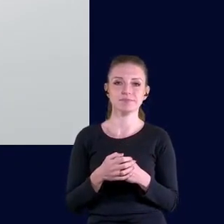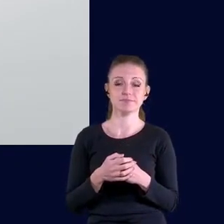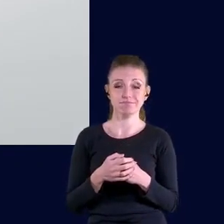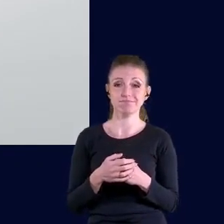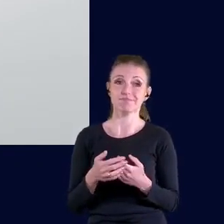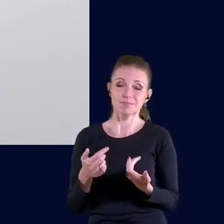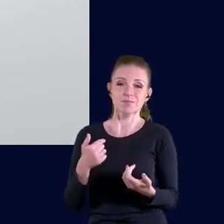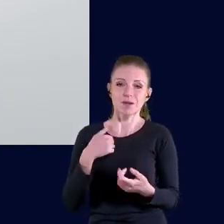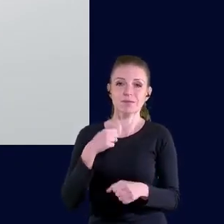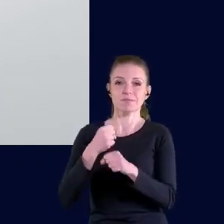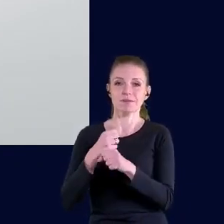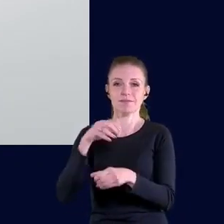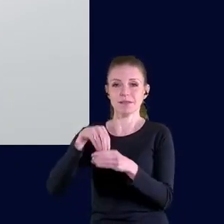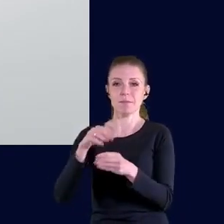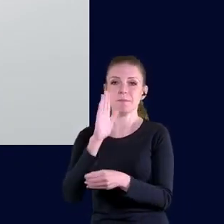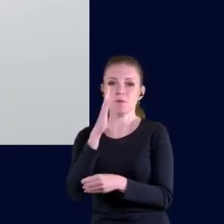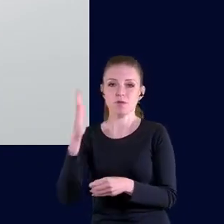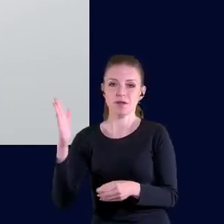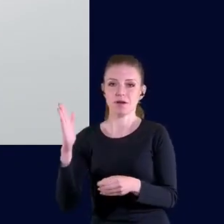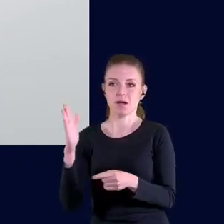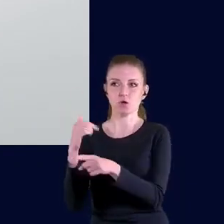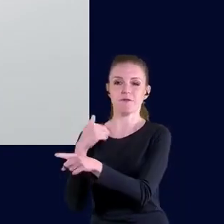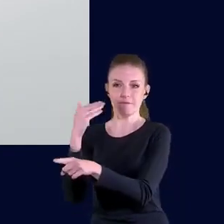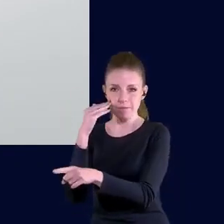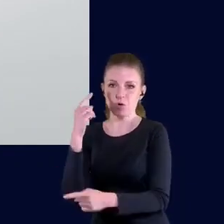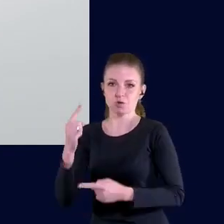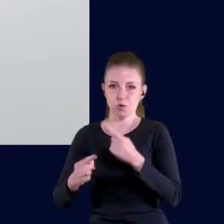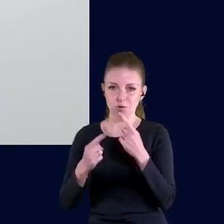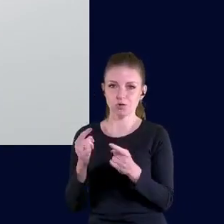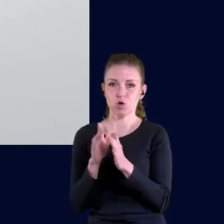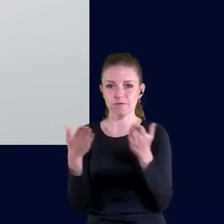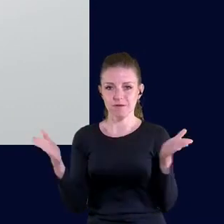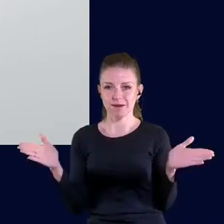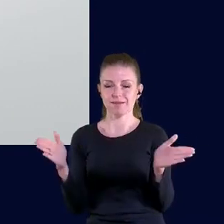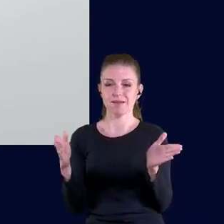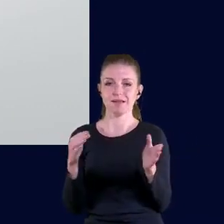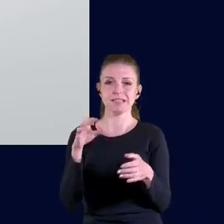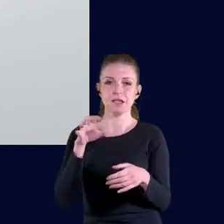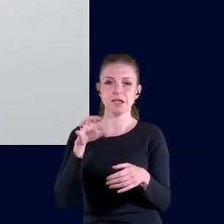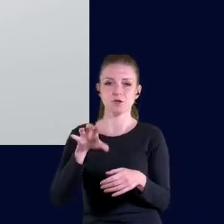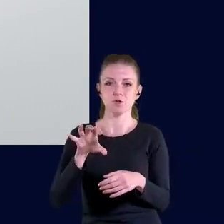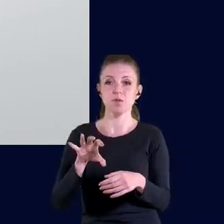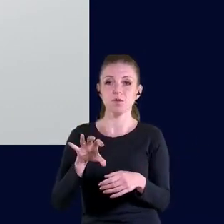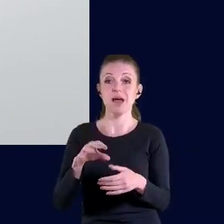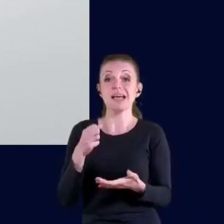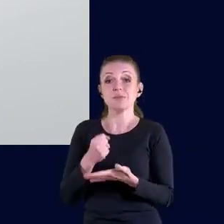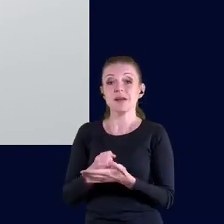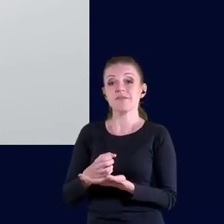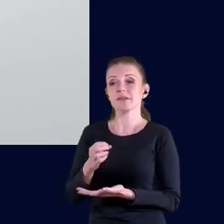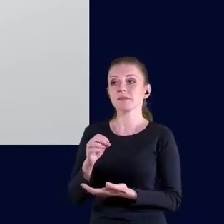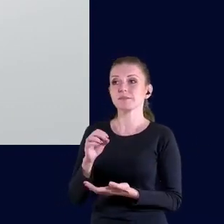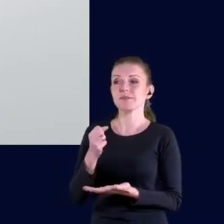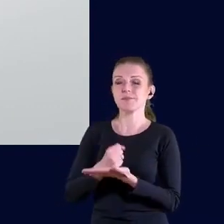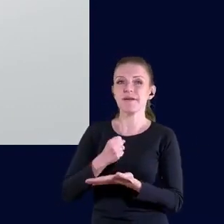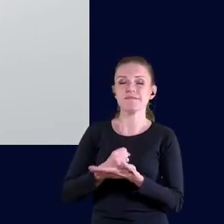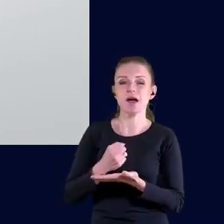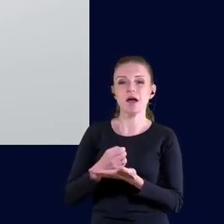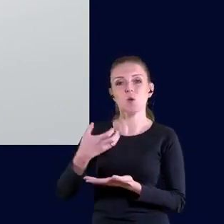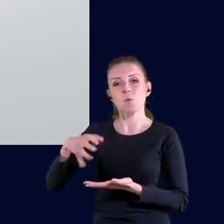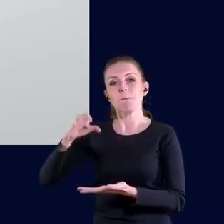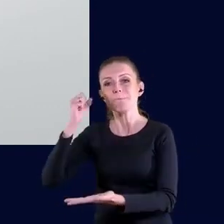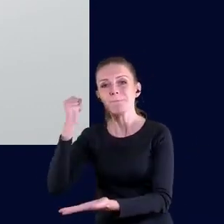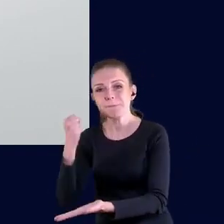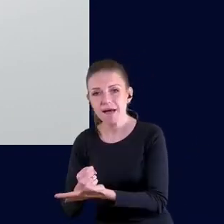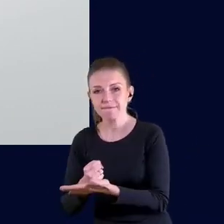biblioteczne do tematu otwartych zasobów naukowych Wiesz te kwestie Prawne konsekwencje które na pewno